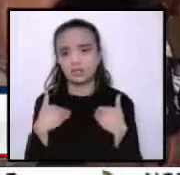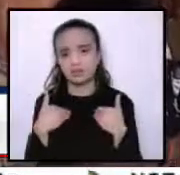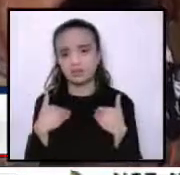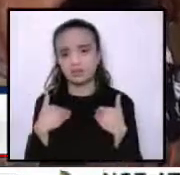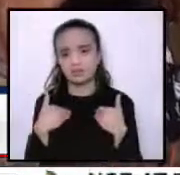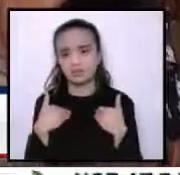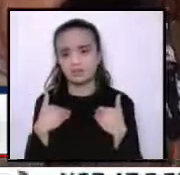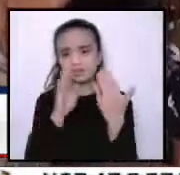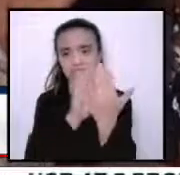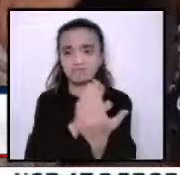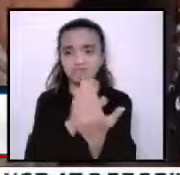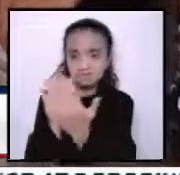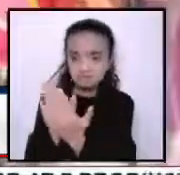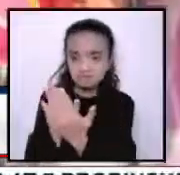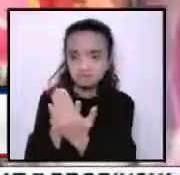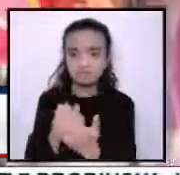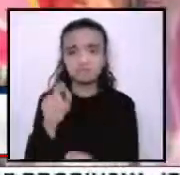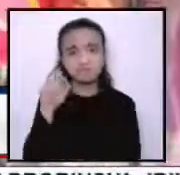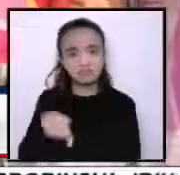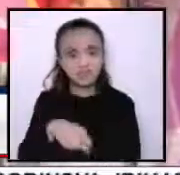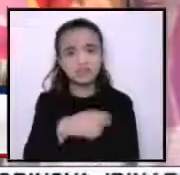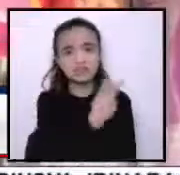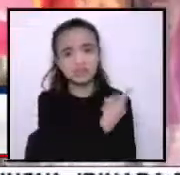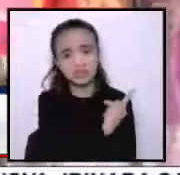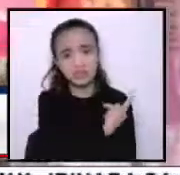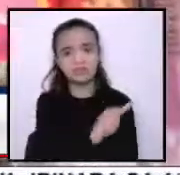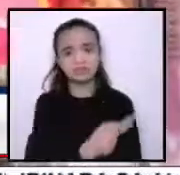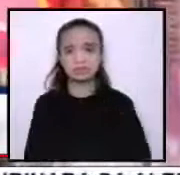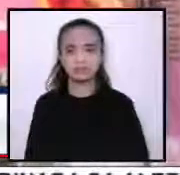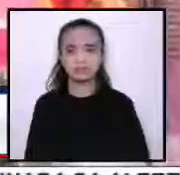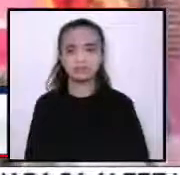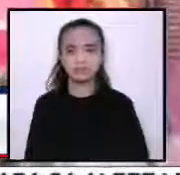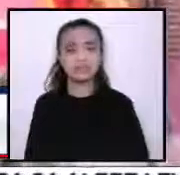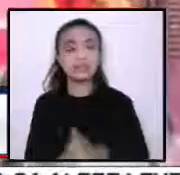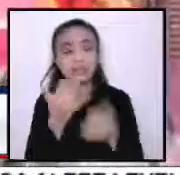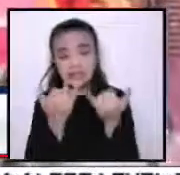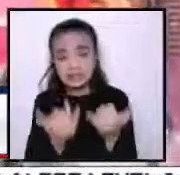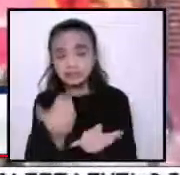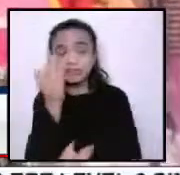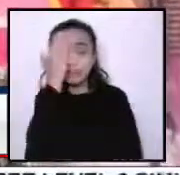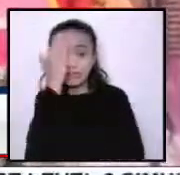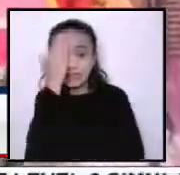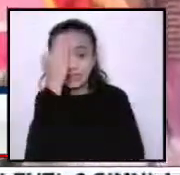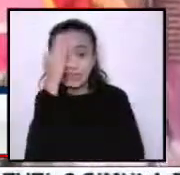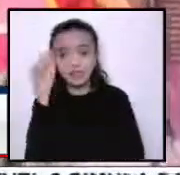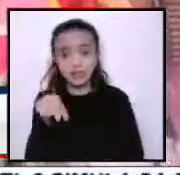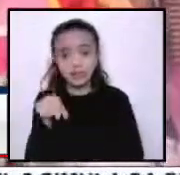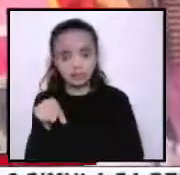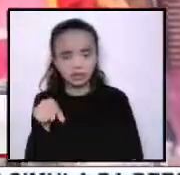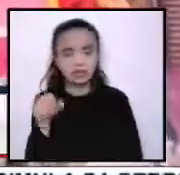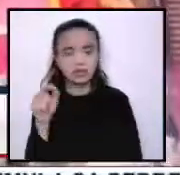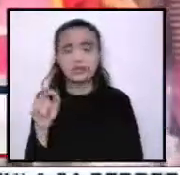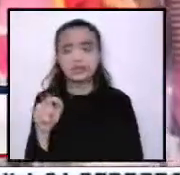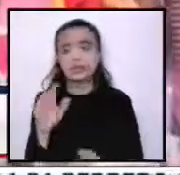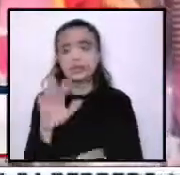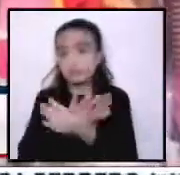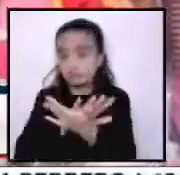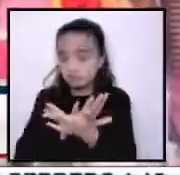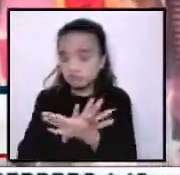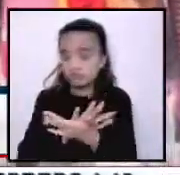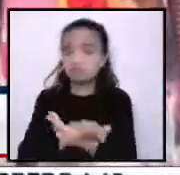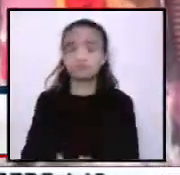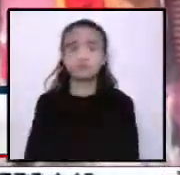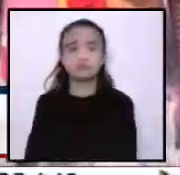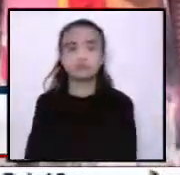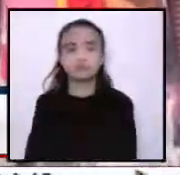face-to-face na. Kailangan talagang vaccine. Alam naman po natin ngayon, itong sakit na COVID-19, kailangan